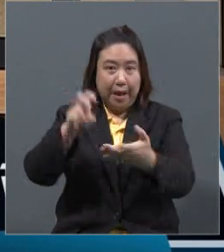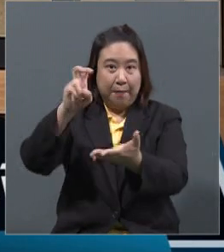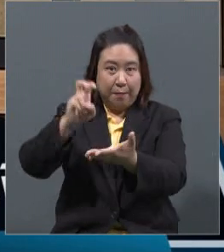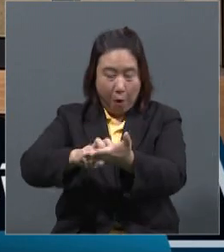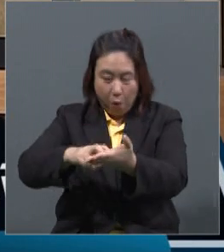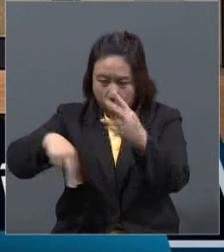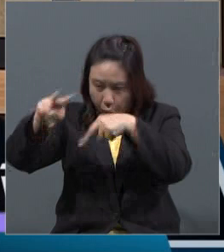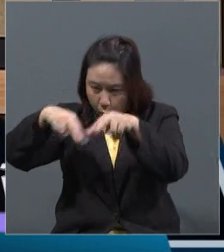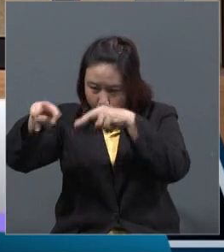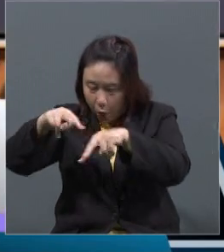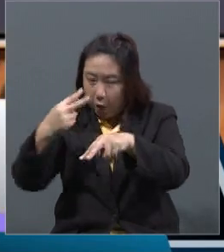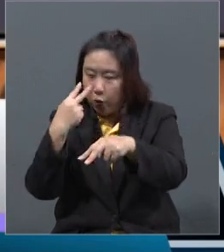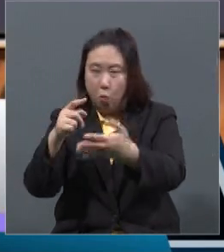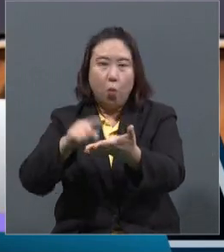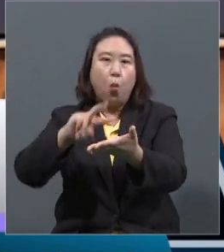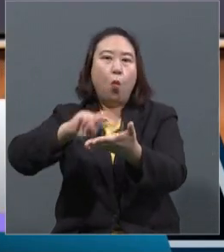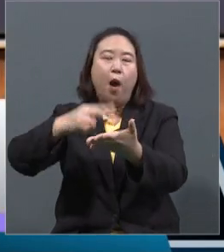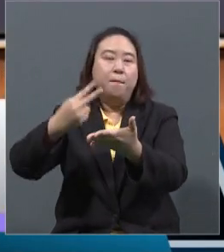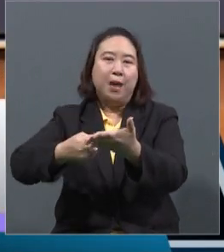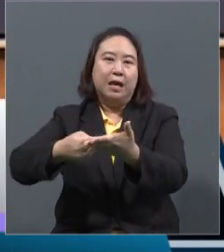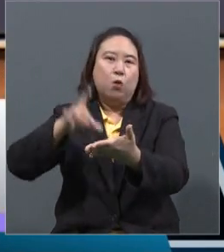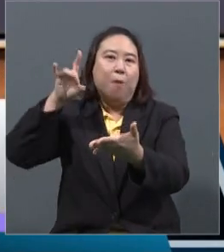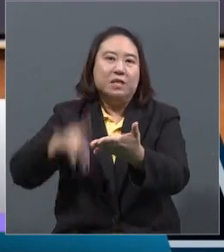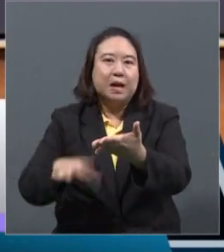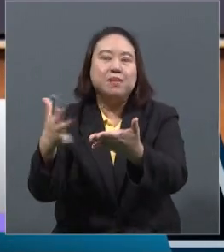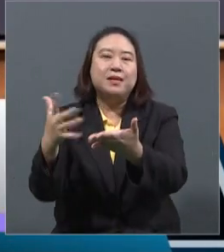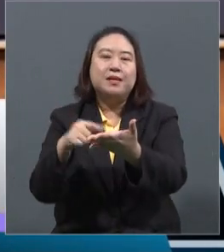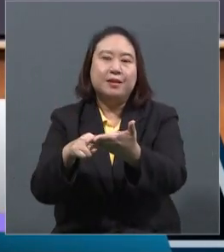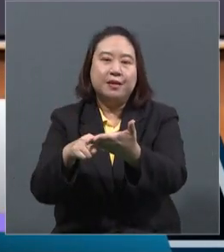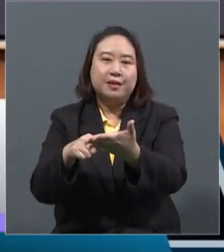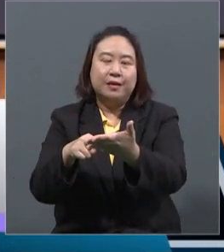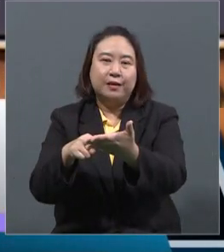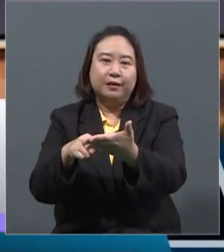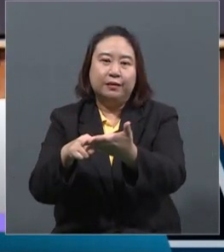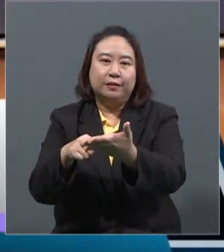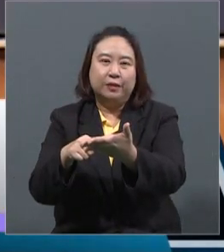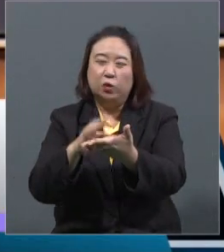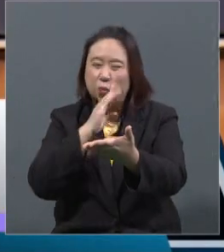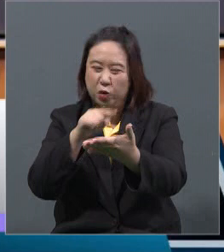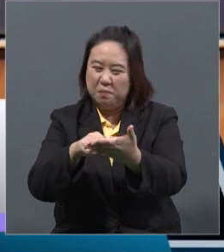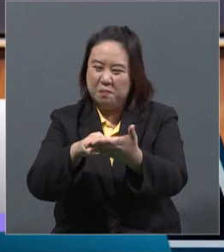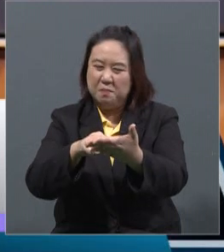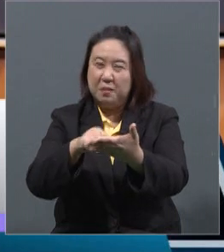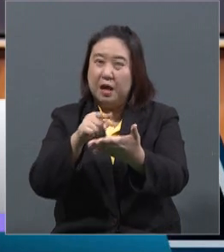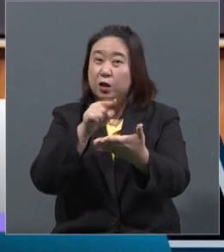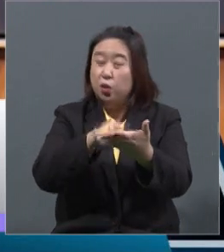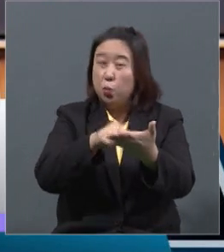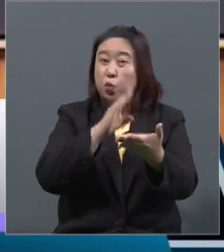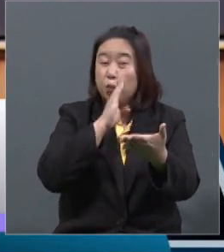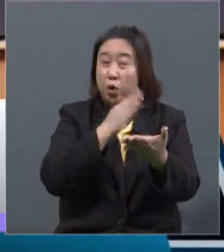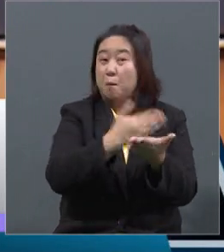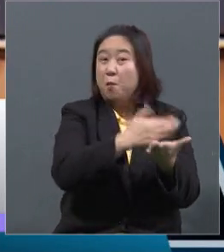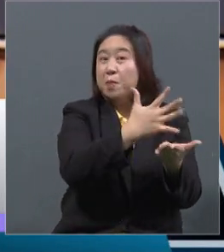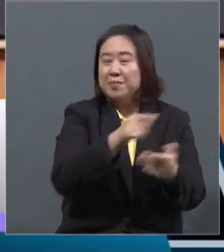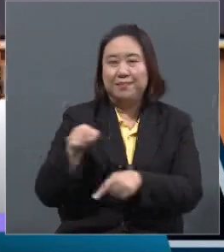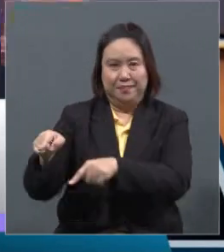ความเสี่ยงหรือมีความเสี่ยงทางการเงินเข้าใกล้ศูนย์ถ้าท่านดีฟอลต์นักก้าจะเป็นคนรับเพราะฉะนั้นคนที่เดินไปสู่นักก้า